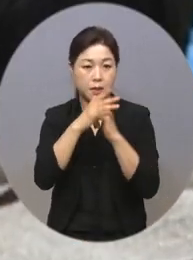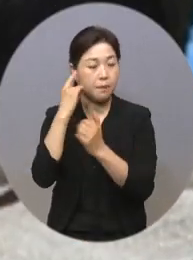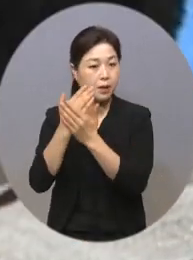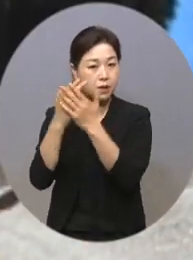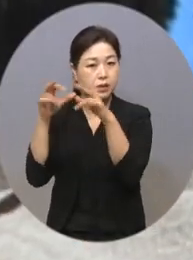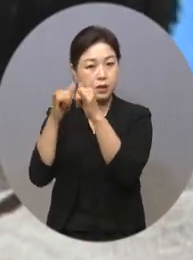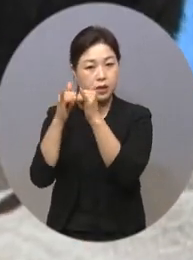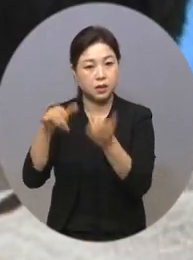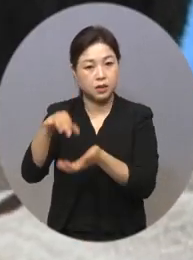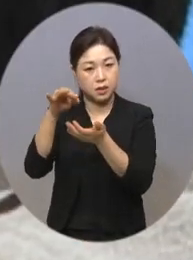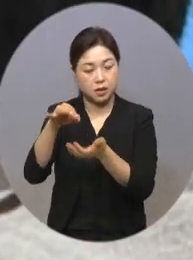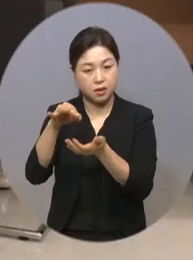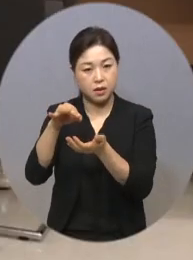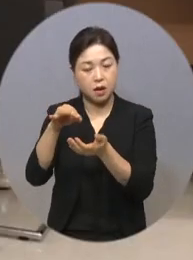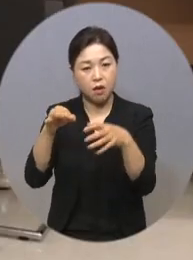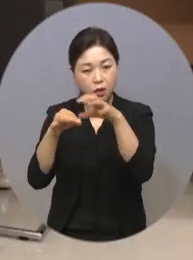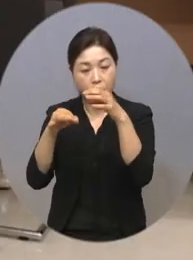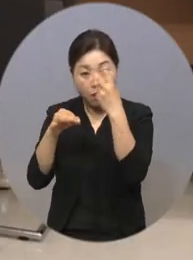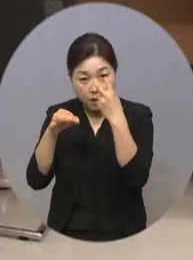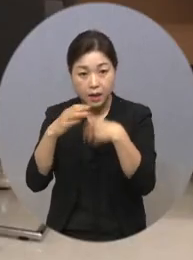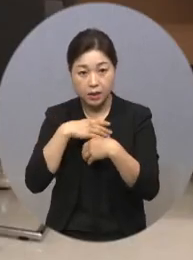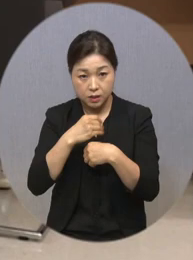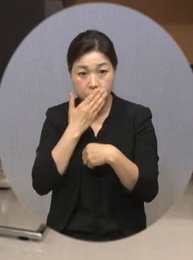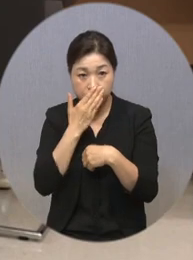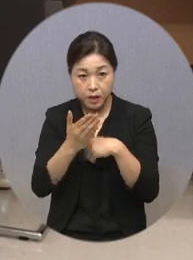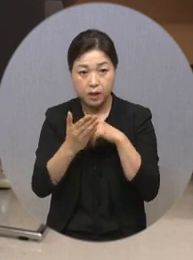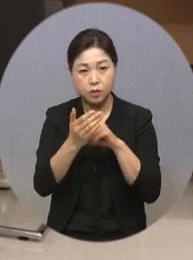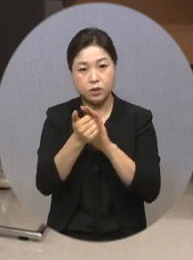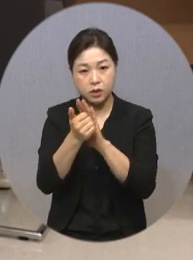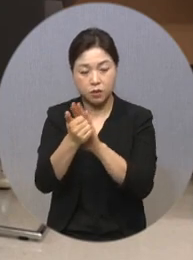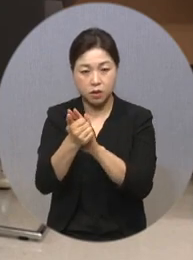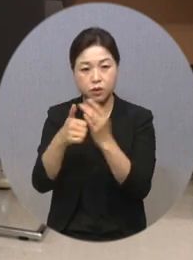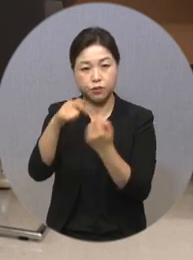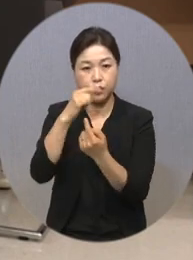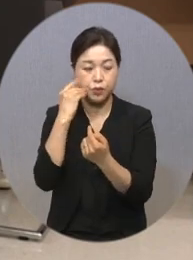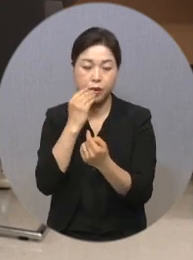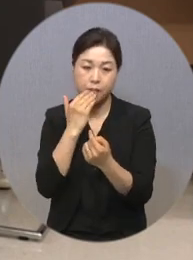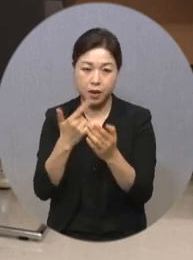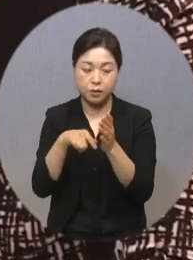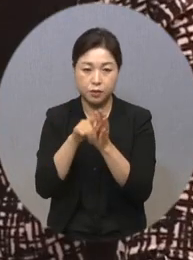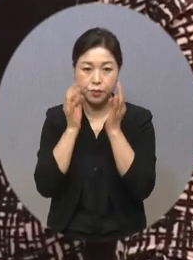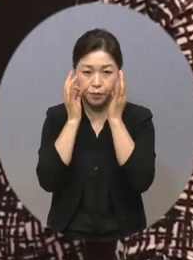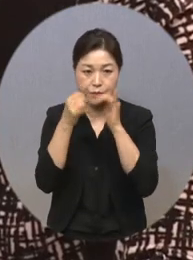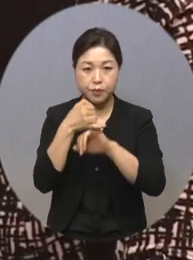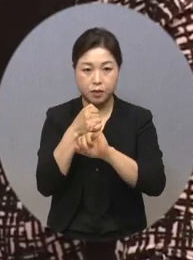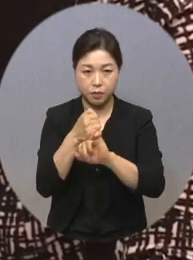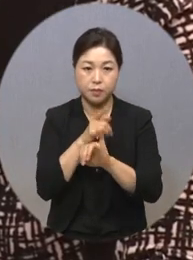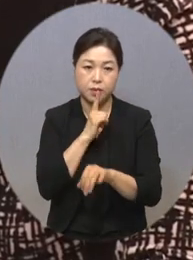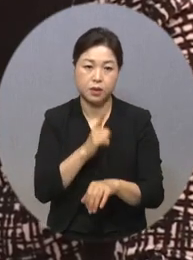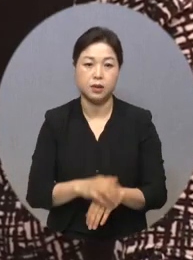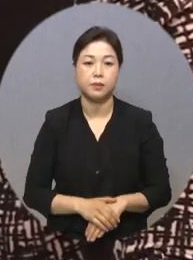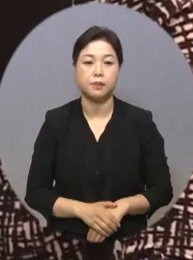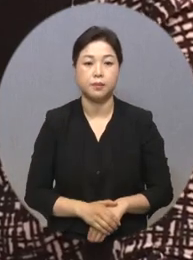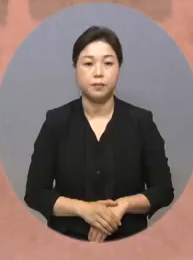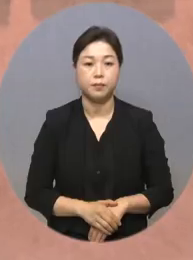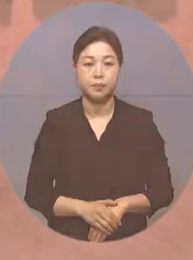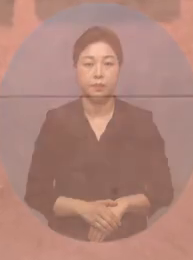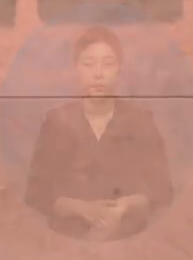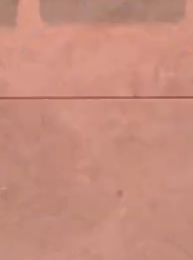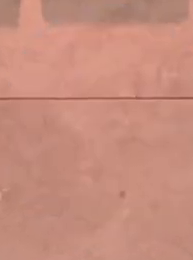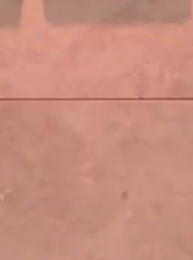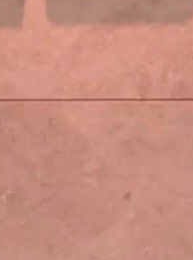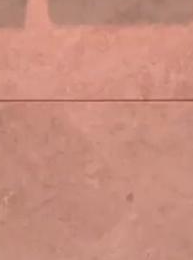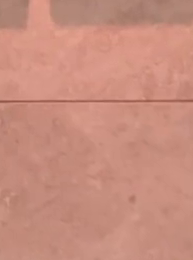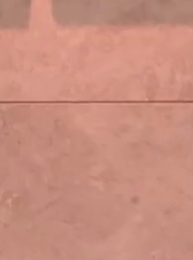관리하고 지원 기반이 안정적으로 정착될 수 있도록 최선을 다하겠다는 의지를 밝혔습니다.